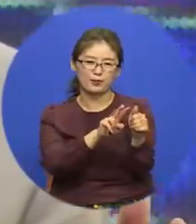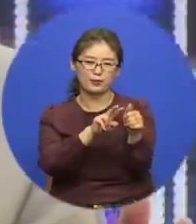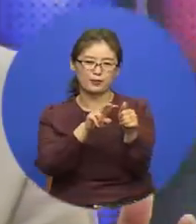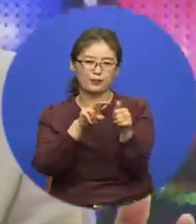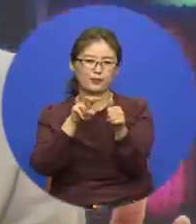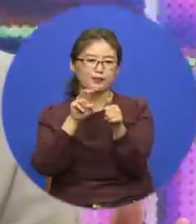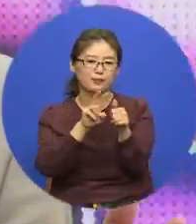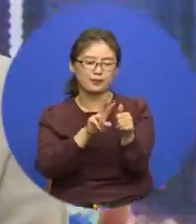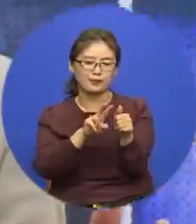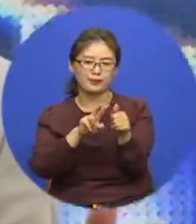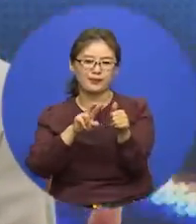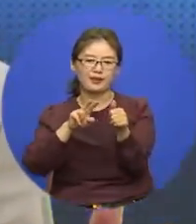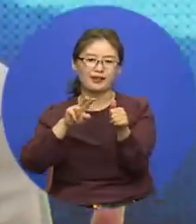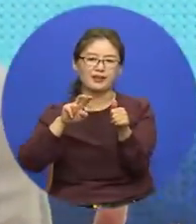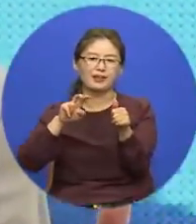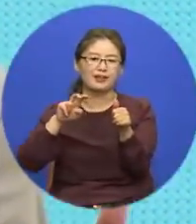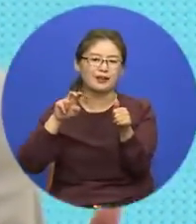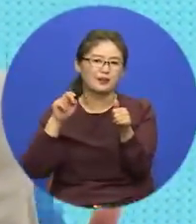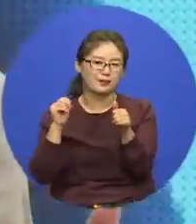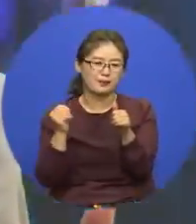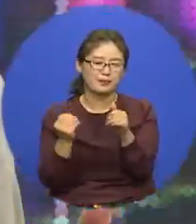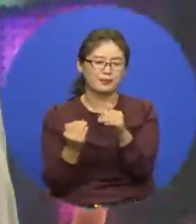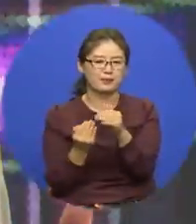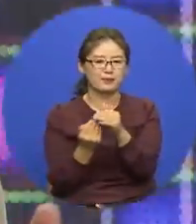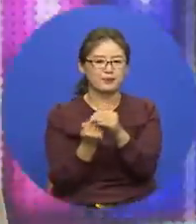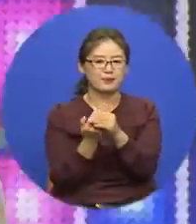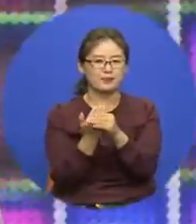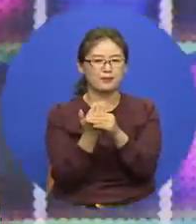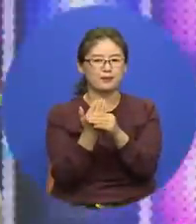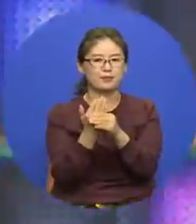미움이 사기 떴다면